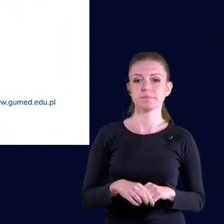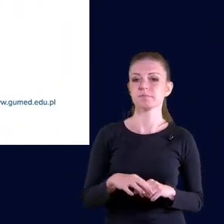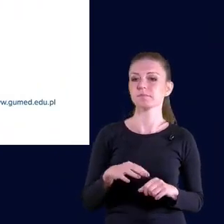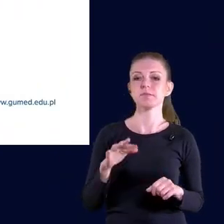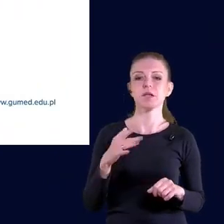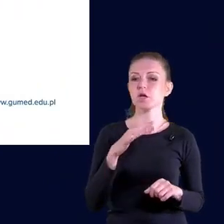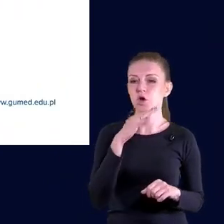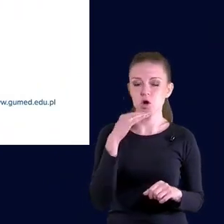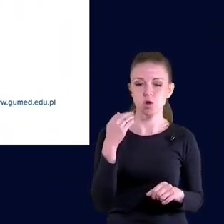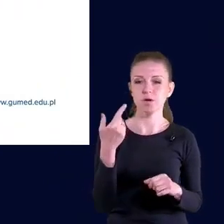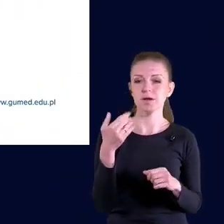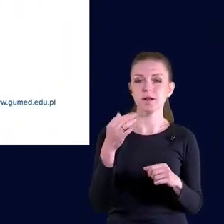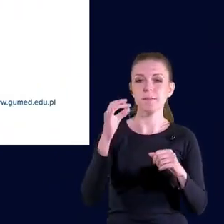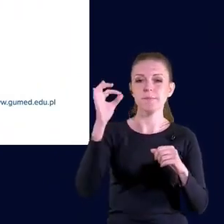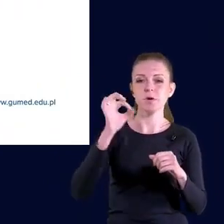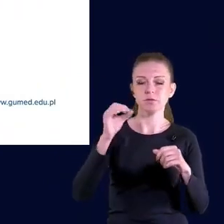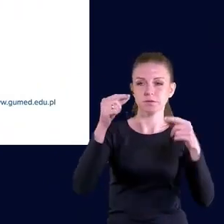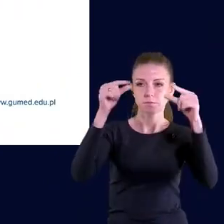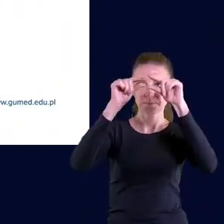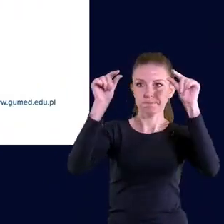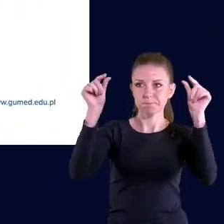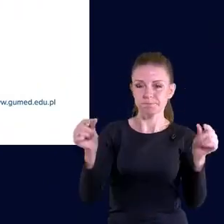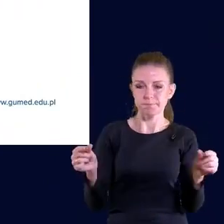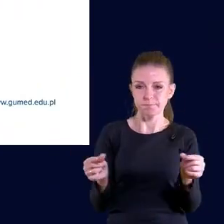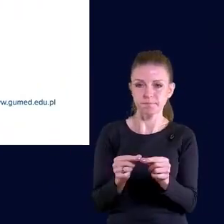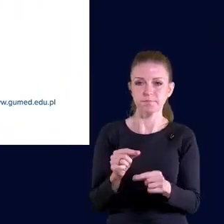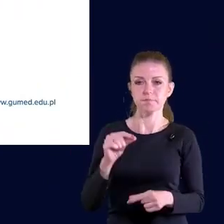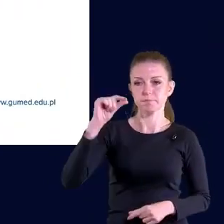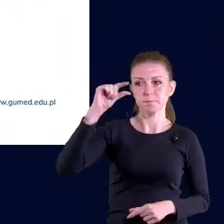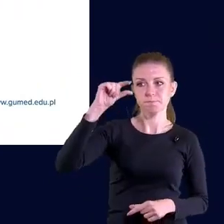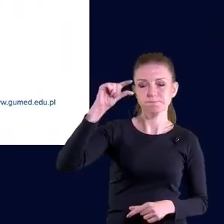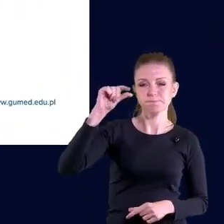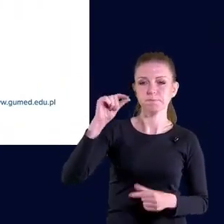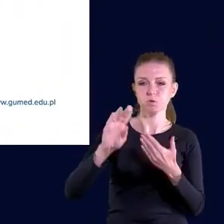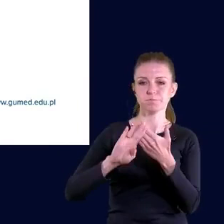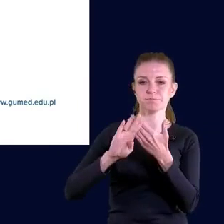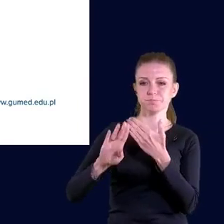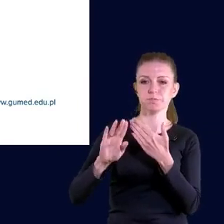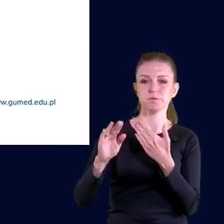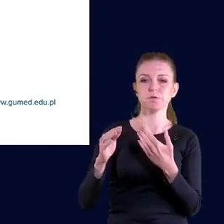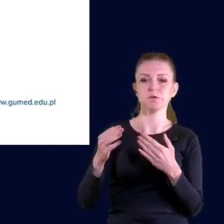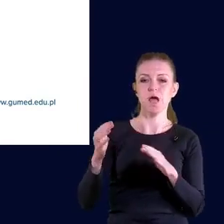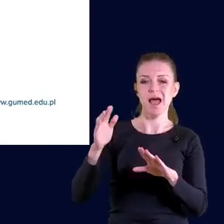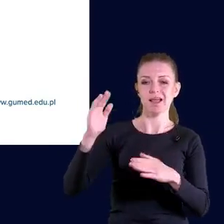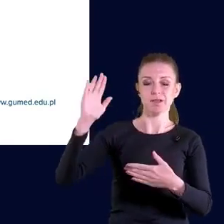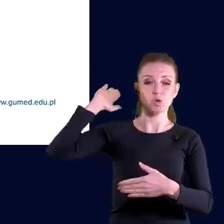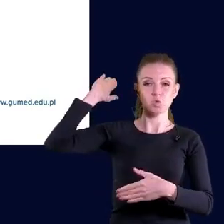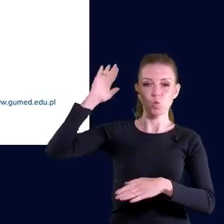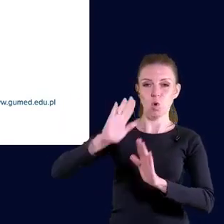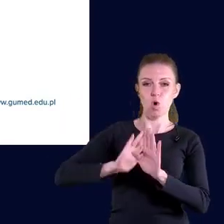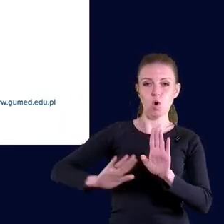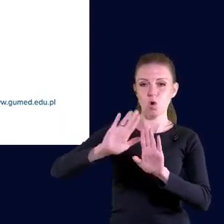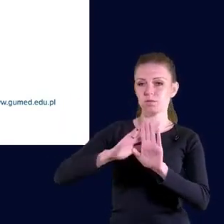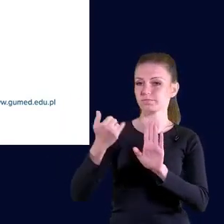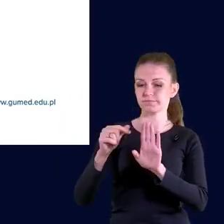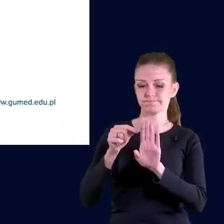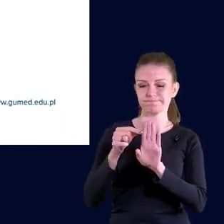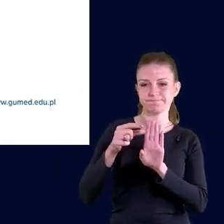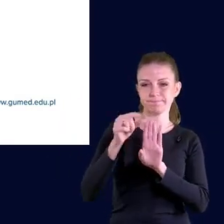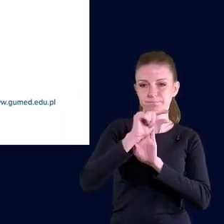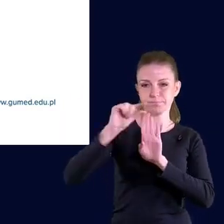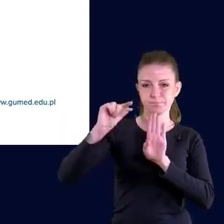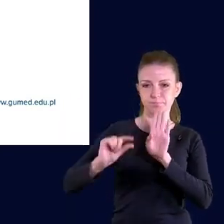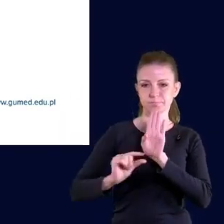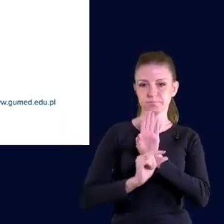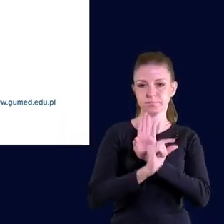kontrastem to obramowanie musi musi wyraźnie się oddzielać od tła od tła komórek